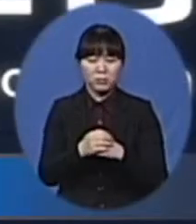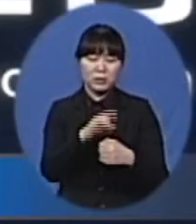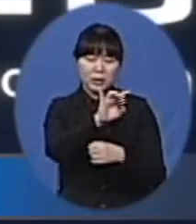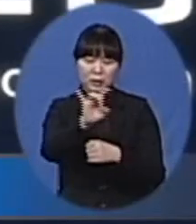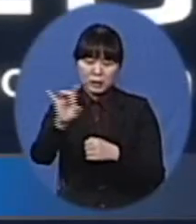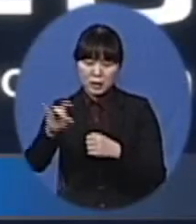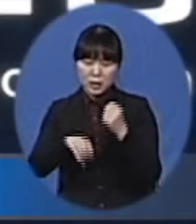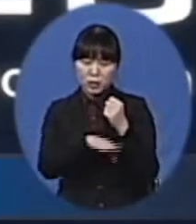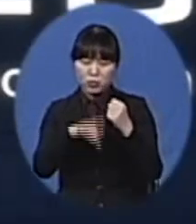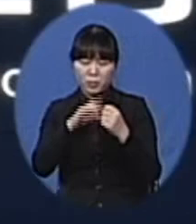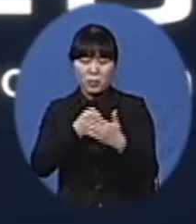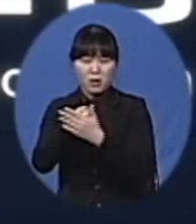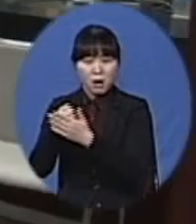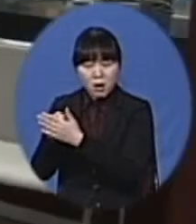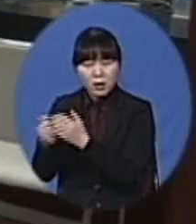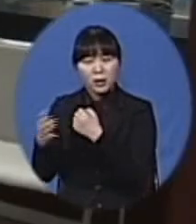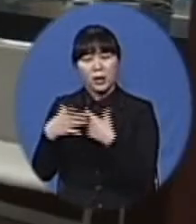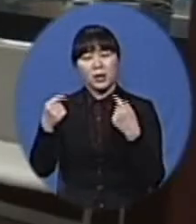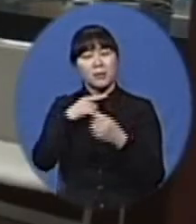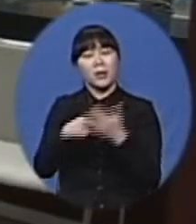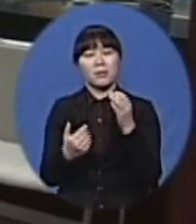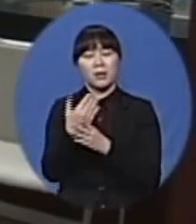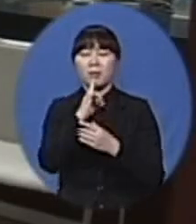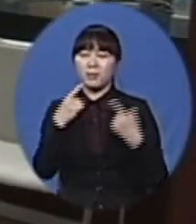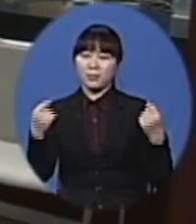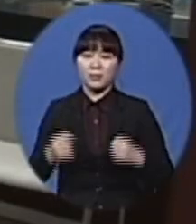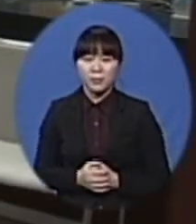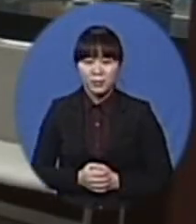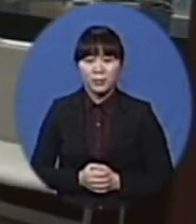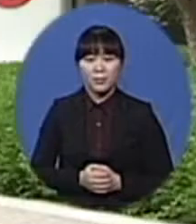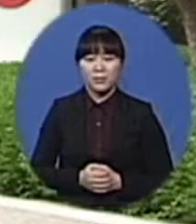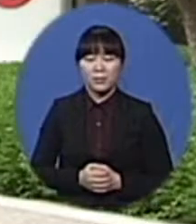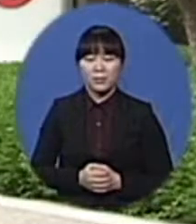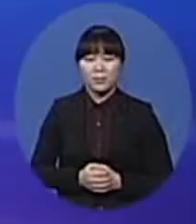종류별 기준으로만 정한돼서 이 같은 불합리함이 나타났다고 밝혔습니다.